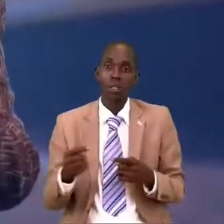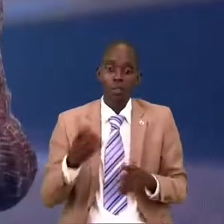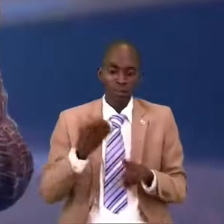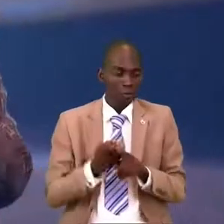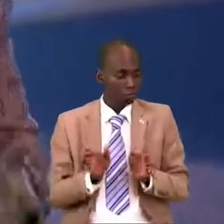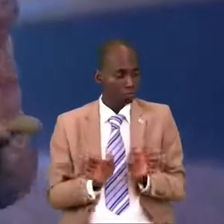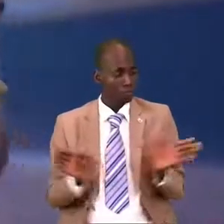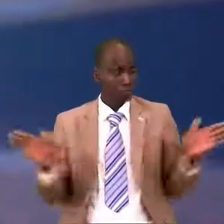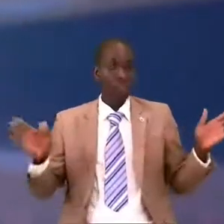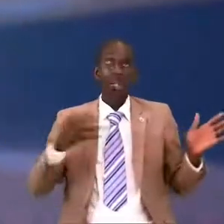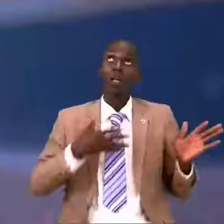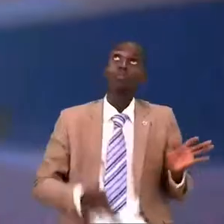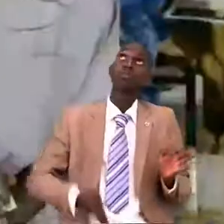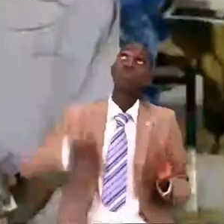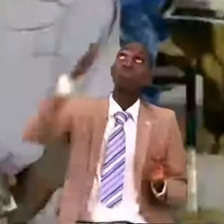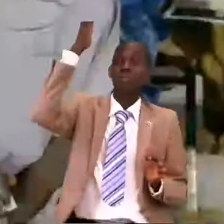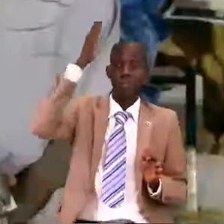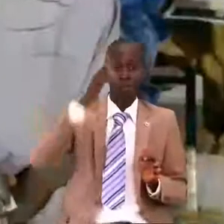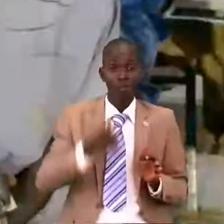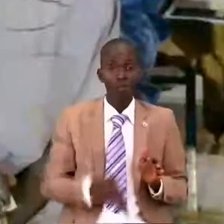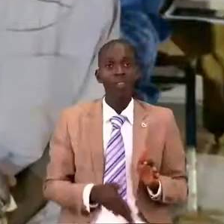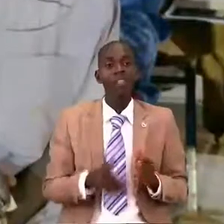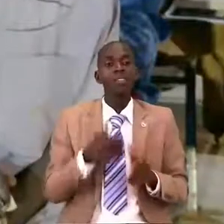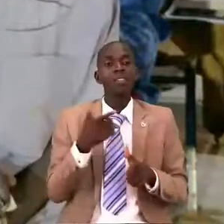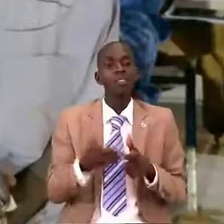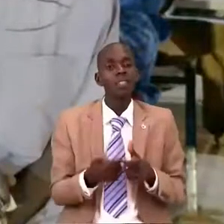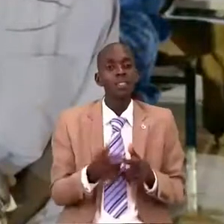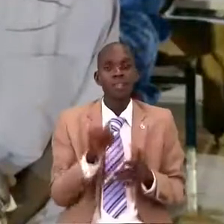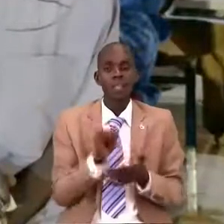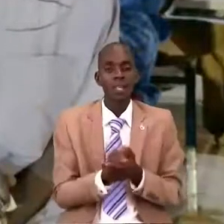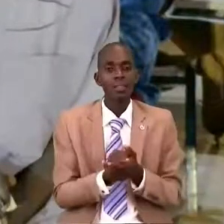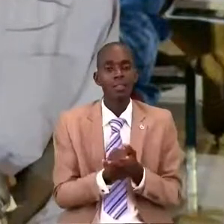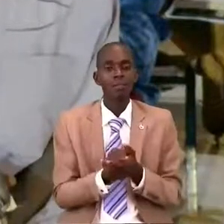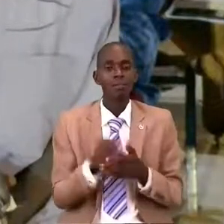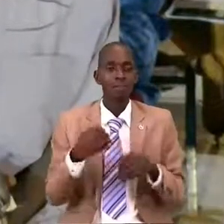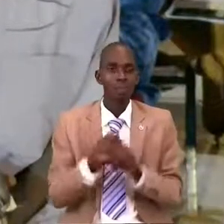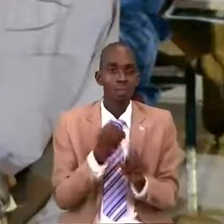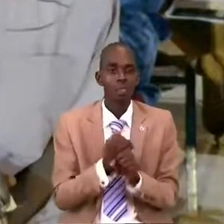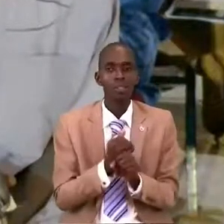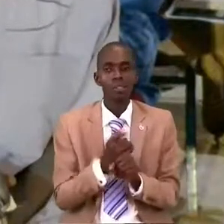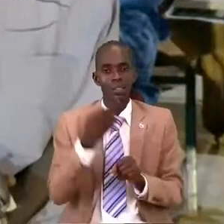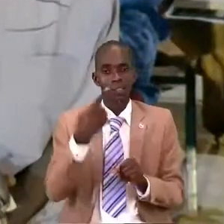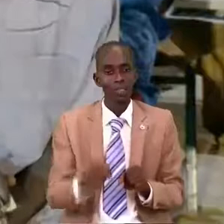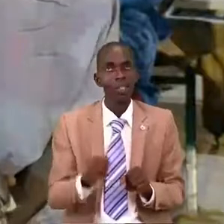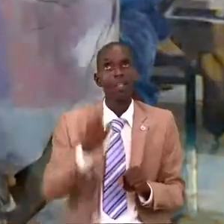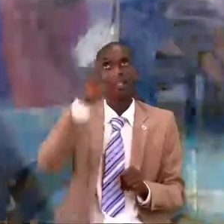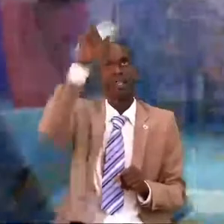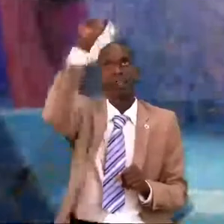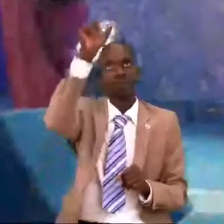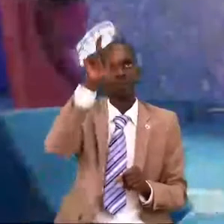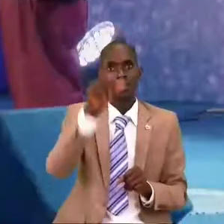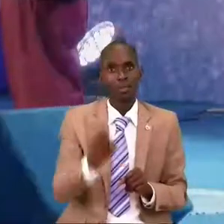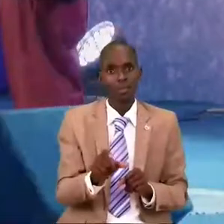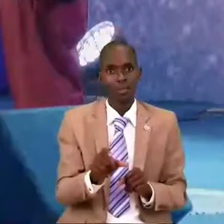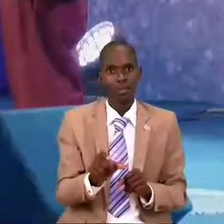Cela fait la croix. Et c'est lorsque tu confesses tes fautes à Dieu verticalement et